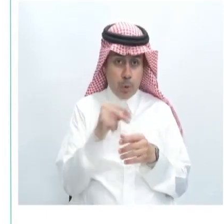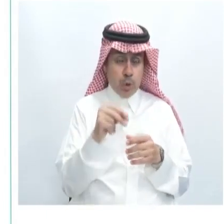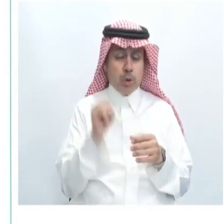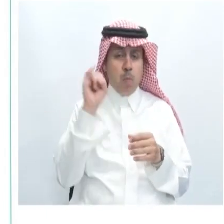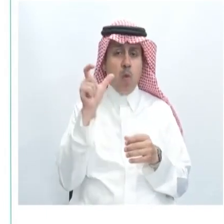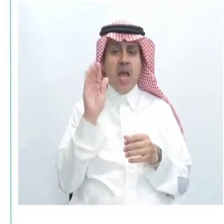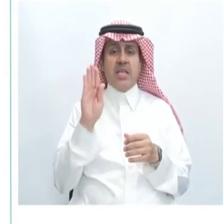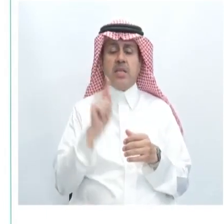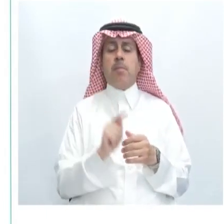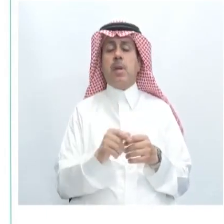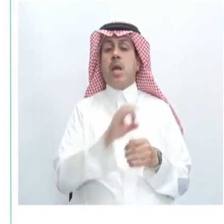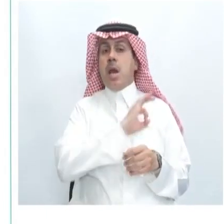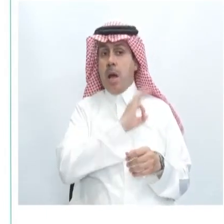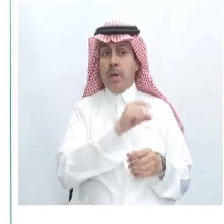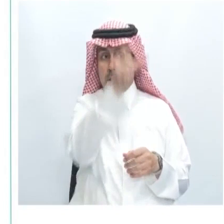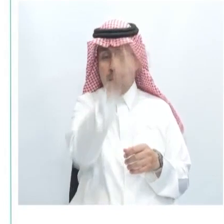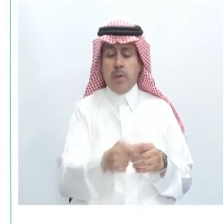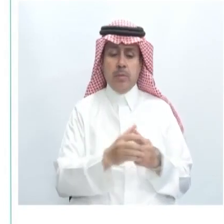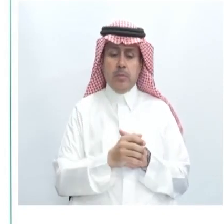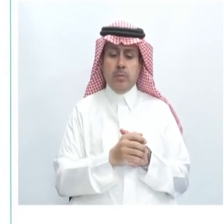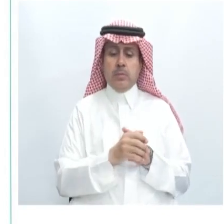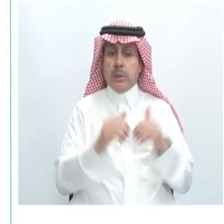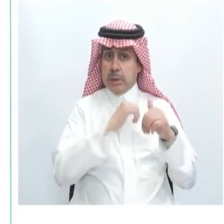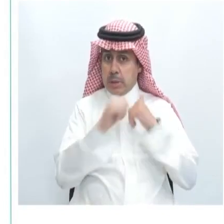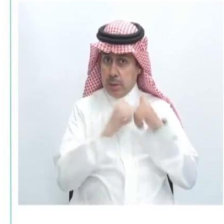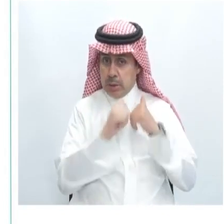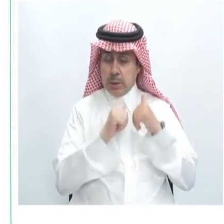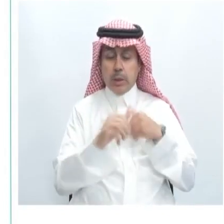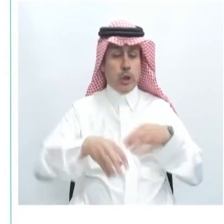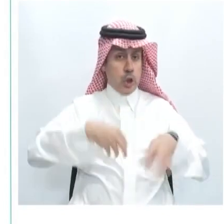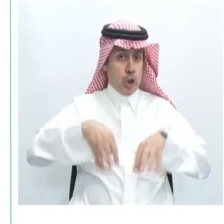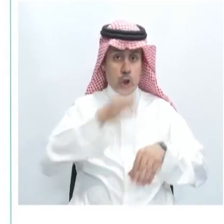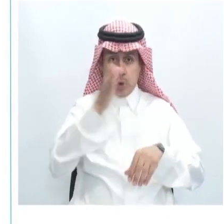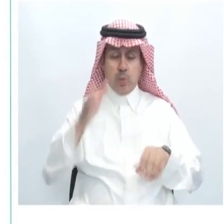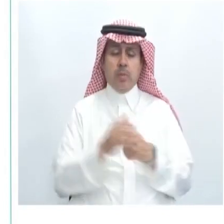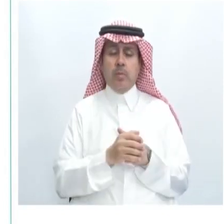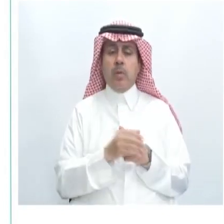المشكله استراتيجيات التسويق ايضا